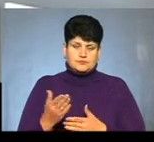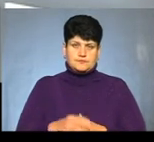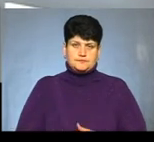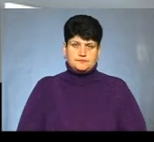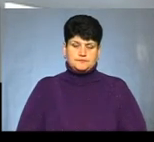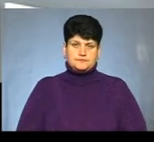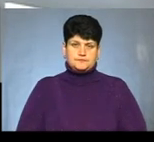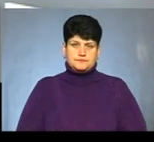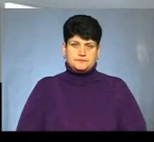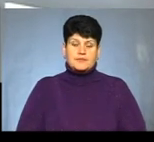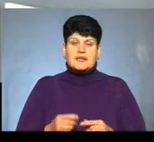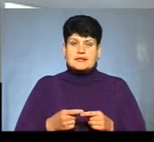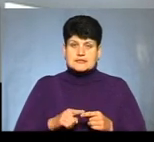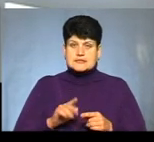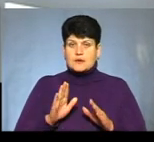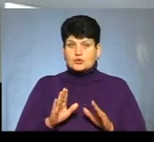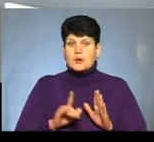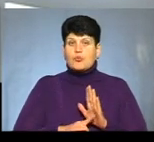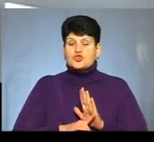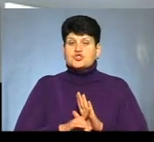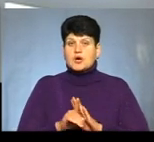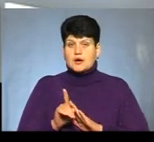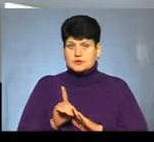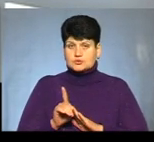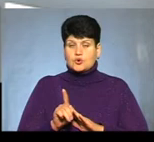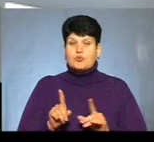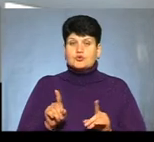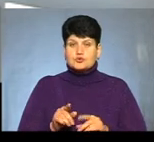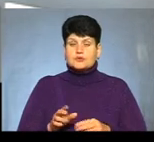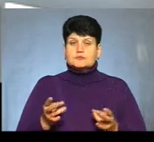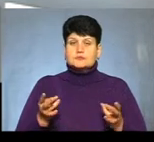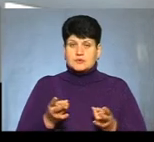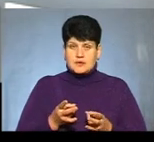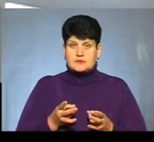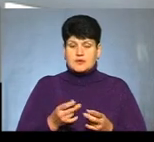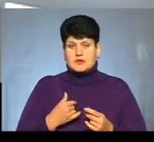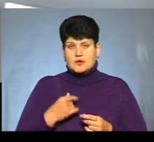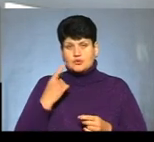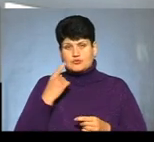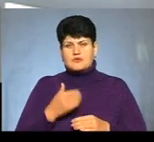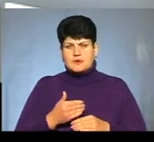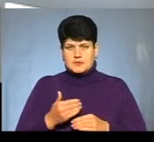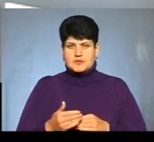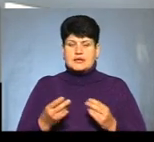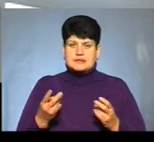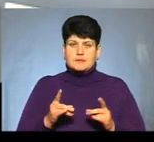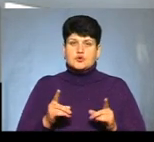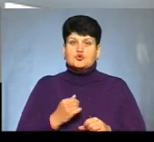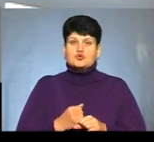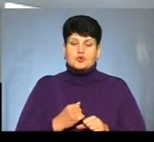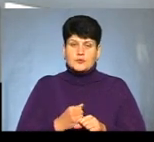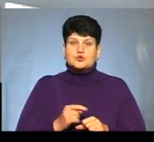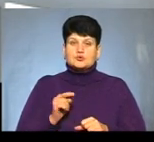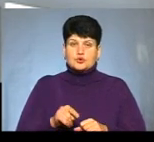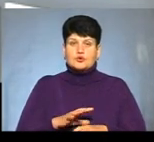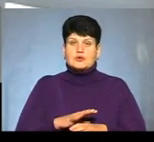проявили і проговорили. Це буде, може, початком, що пора. Хоча це вже, думаю, трошечки запізно. Але